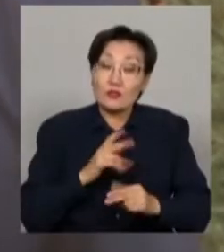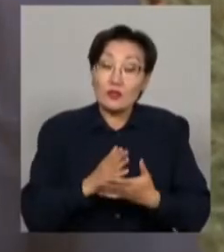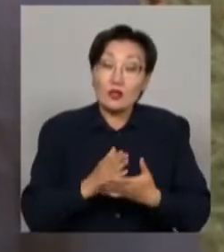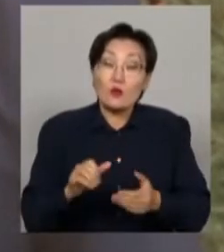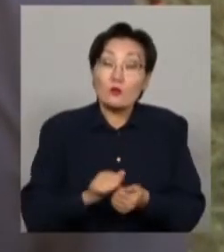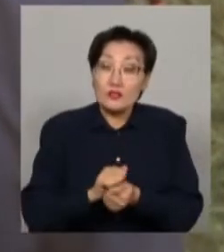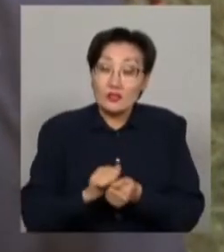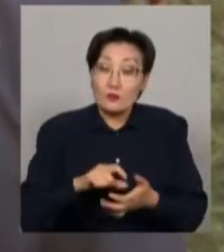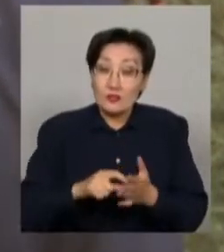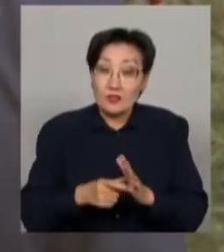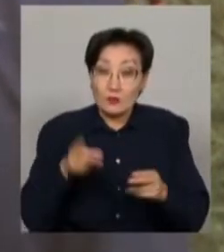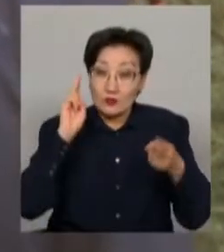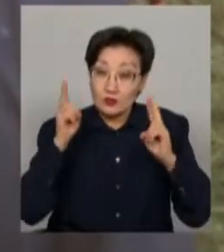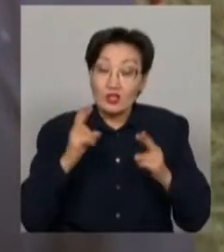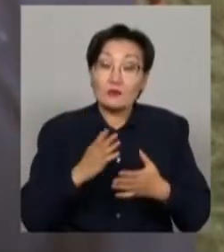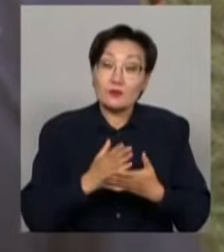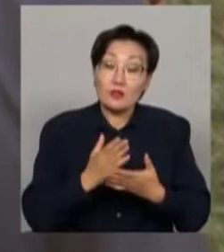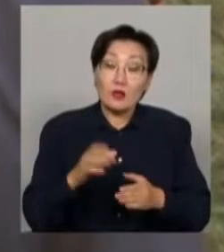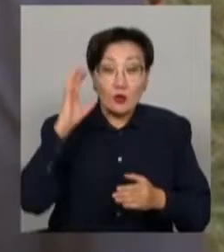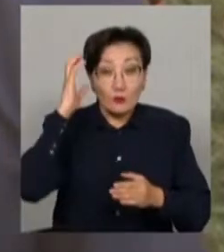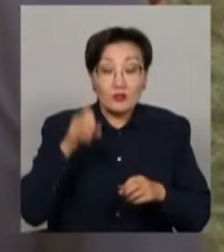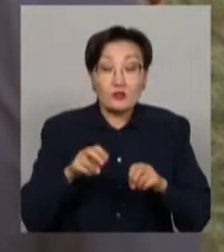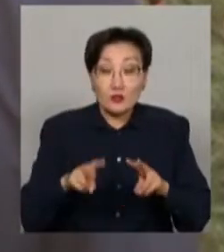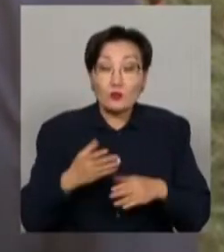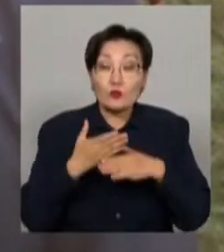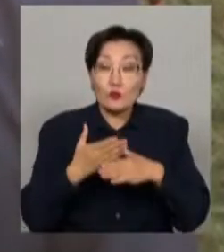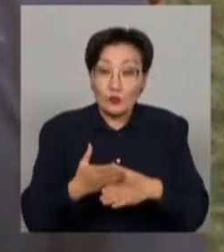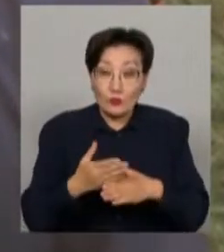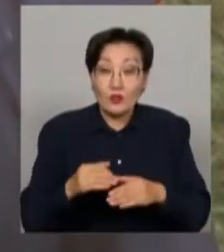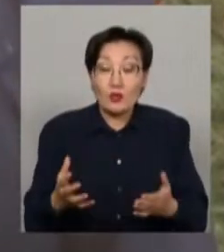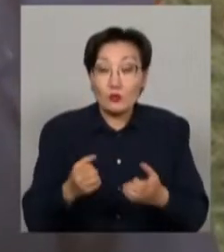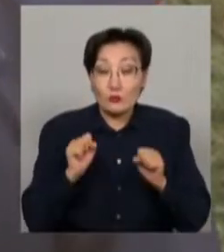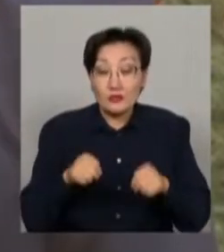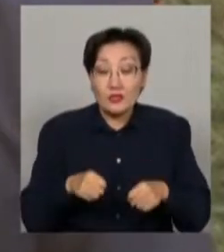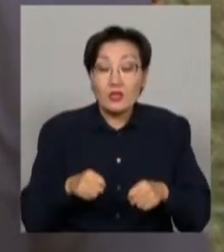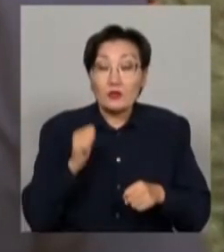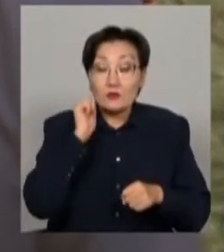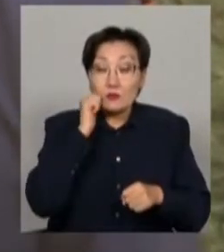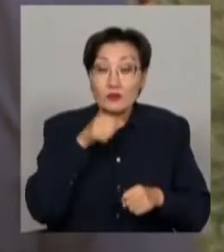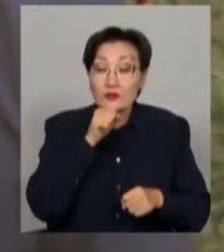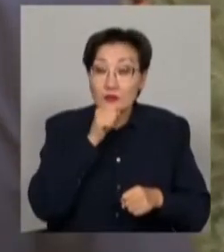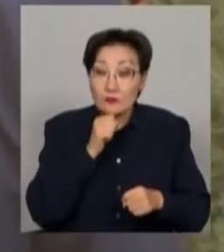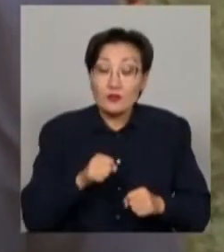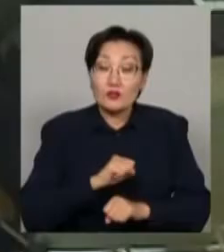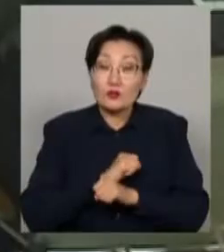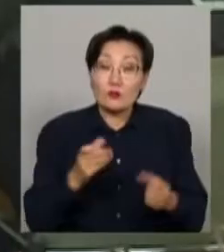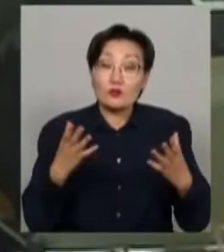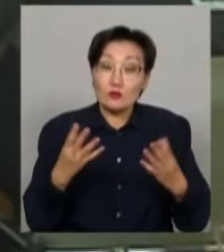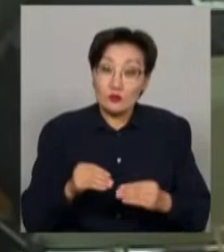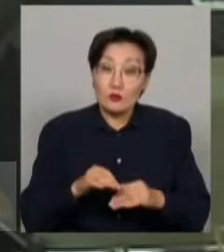кір жуатын бөлме мен шаштараз да қарастырылған. Психолог мамандардың көмегіне жүгінуге болады. Қарттарымызды демалыс орындарымен тауға апарып тұрамыз.